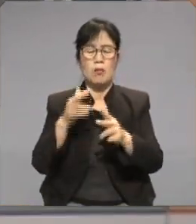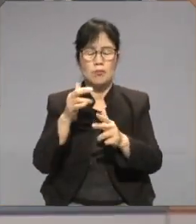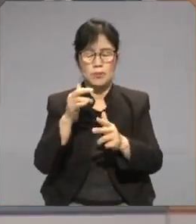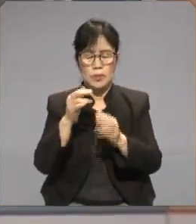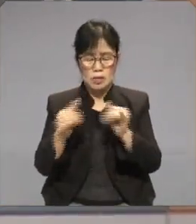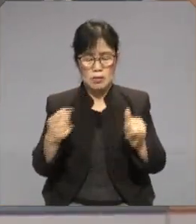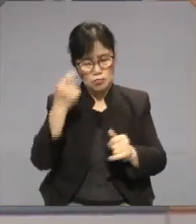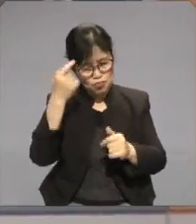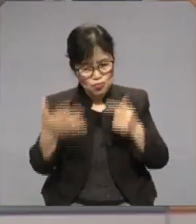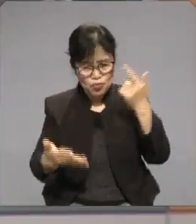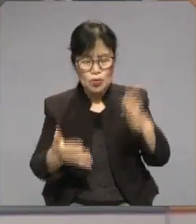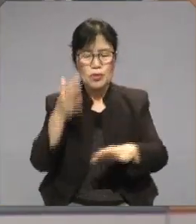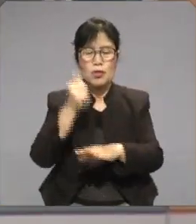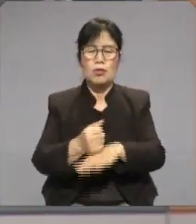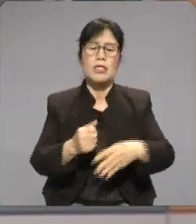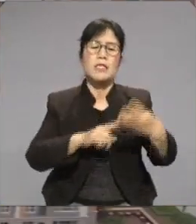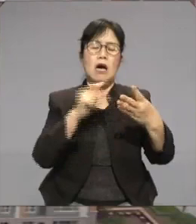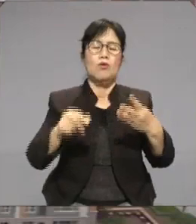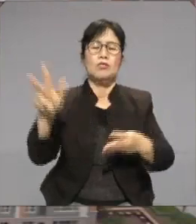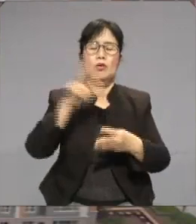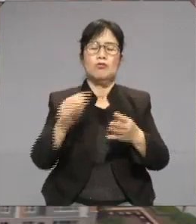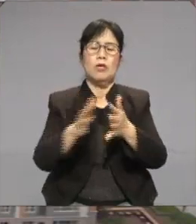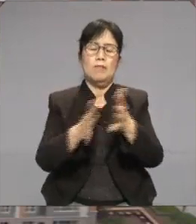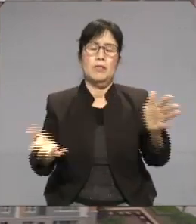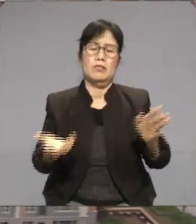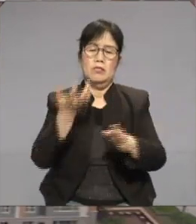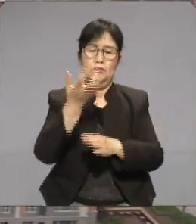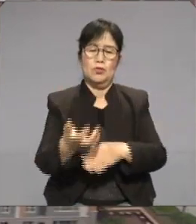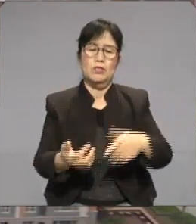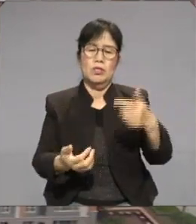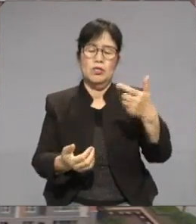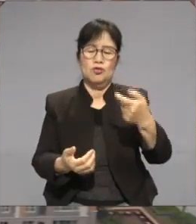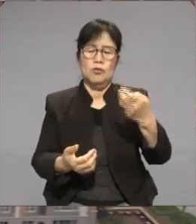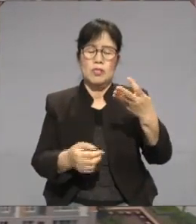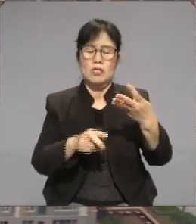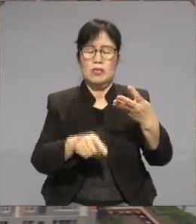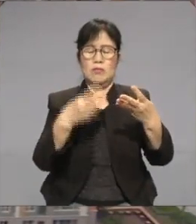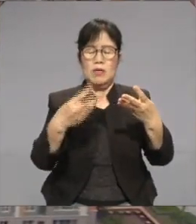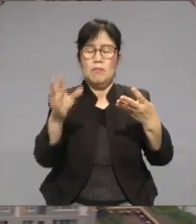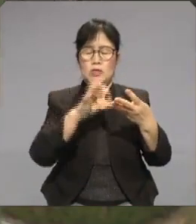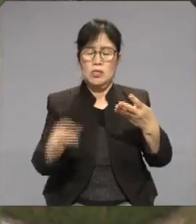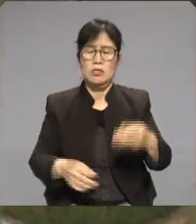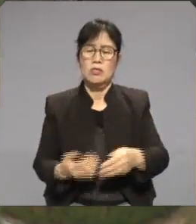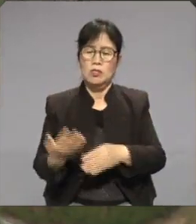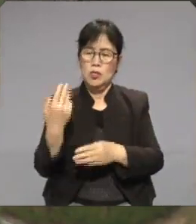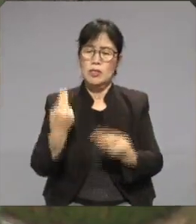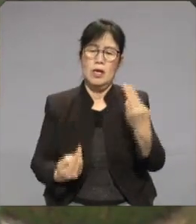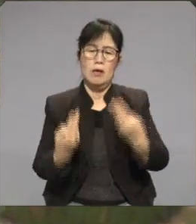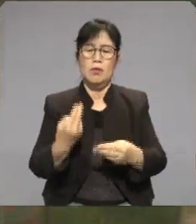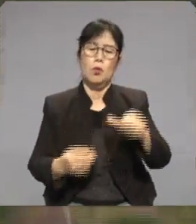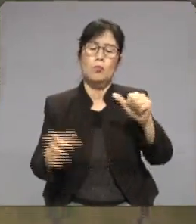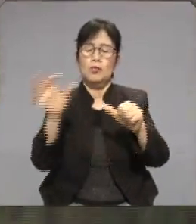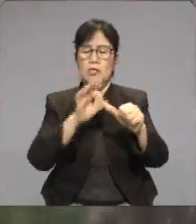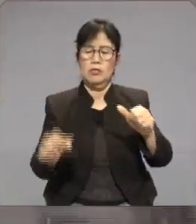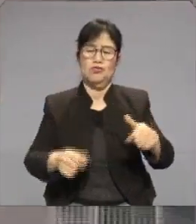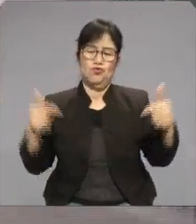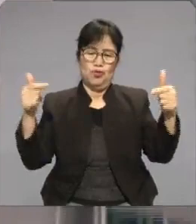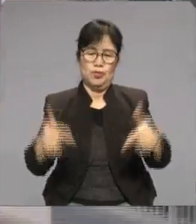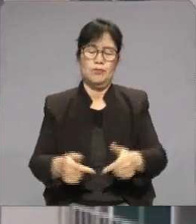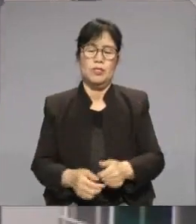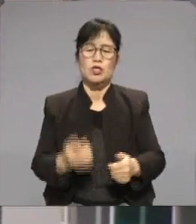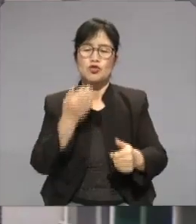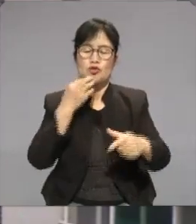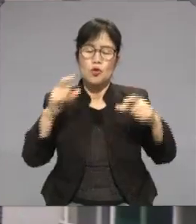조사한 결과 지난 4월 전국 아파트 입주율은 63.4% 전월 대비 5% 포인트 하락했습니다